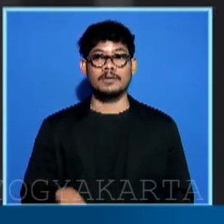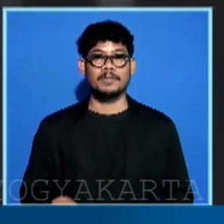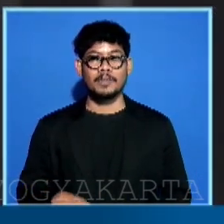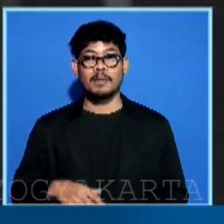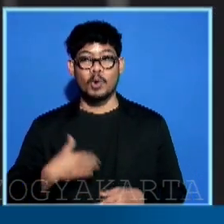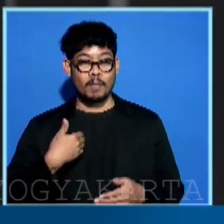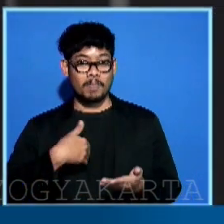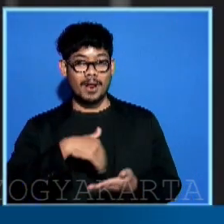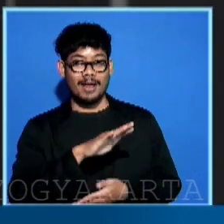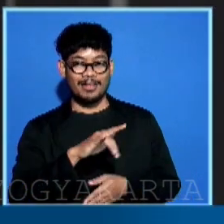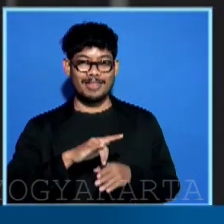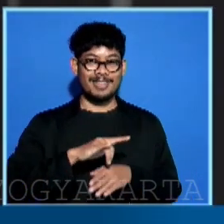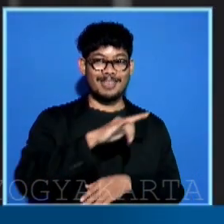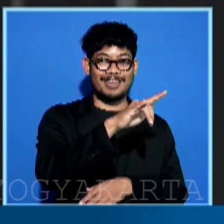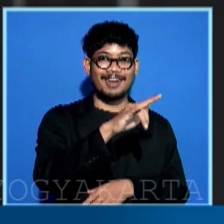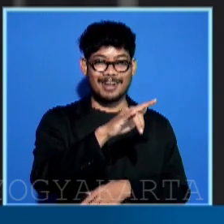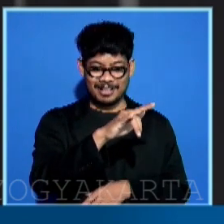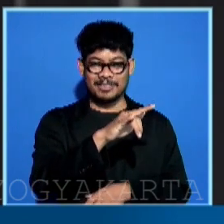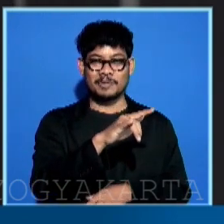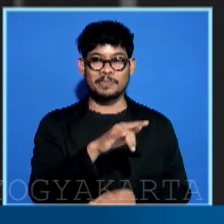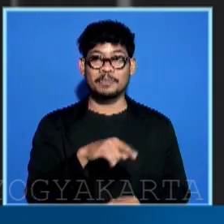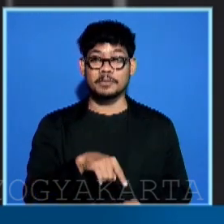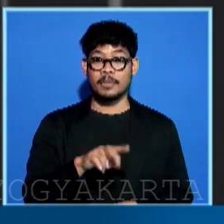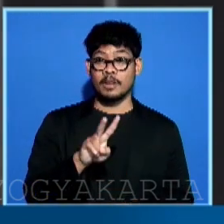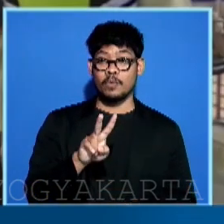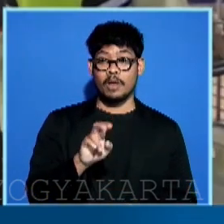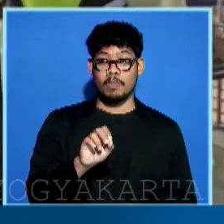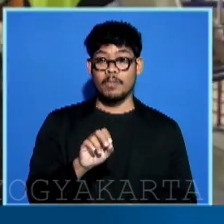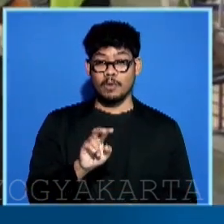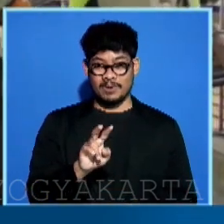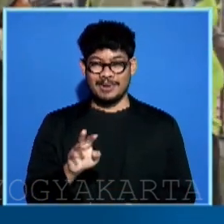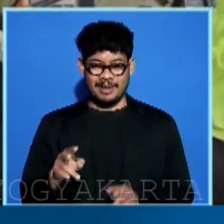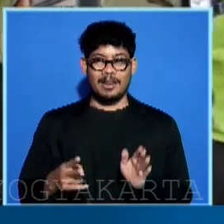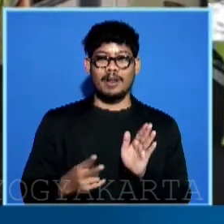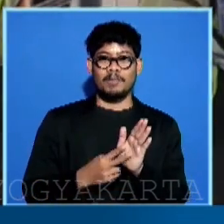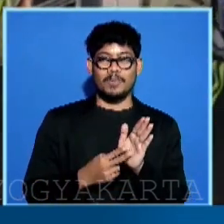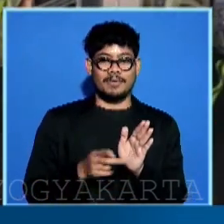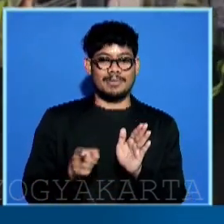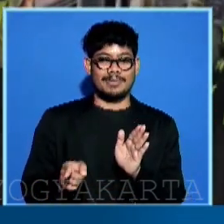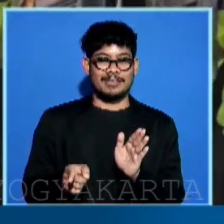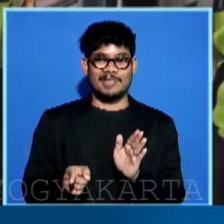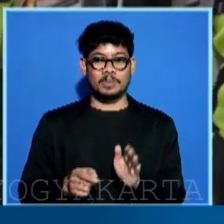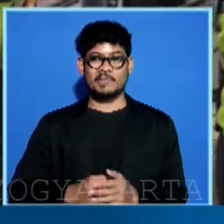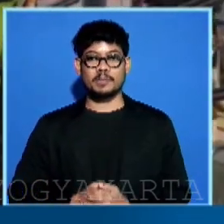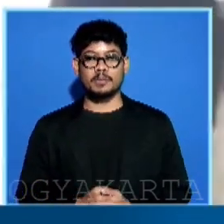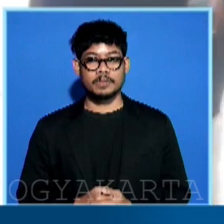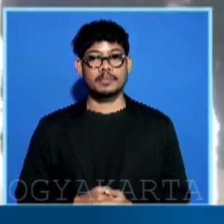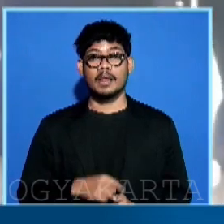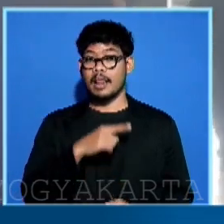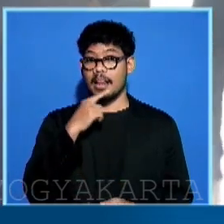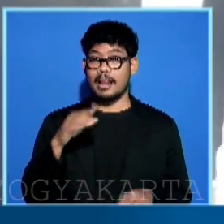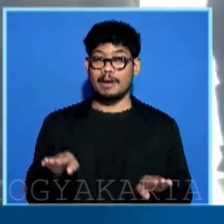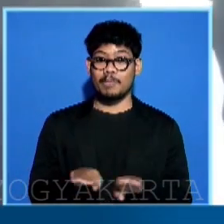perjalanan kereta api Bandara yya dan 20 kereta api Bandara Kuala Namu sedangkan pada masa Liburan Natal 2023 dan tahun baru